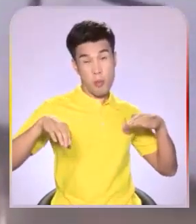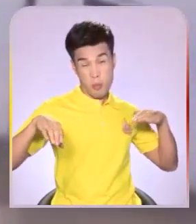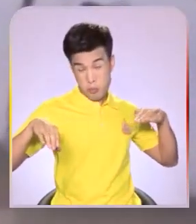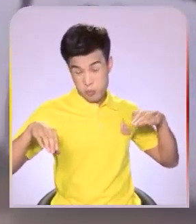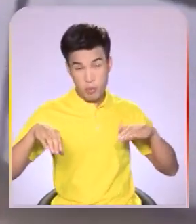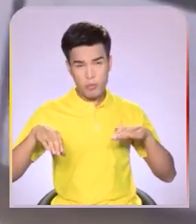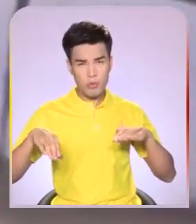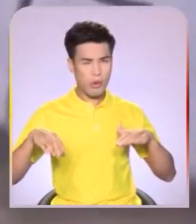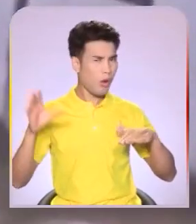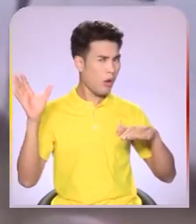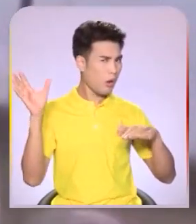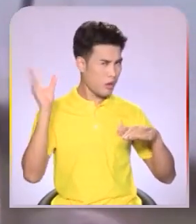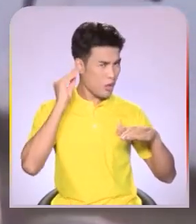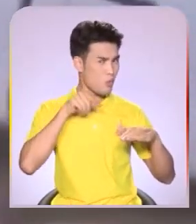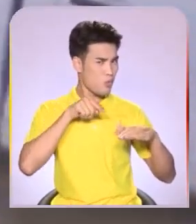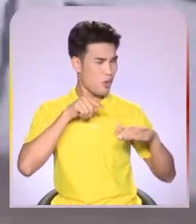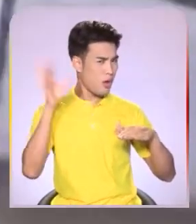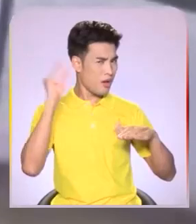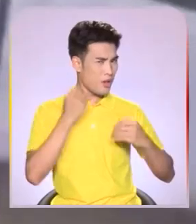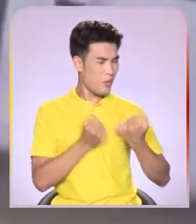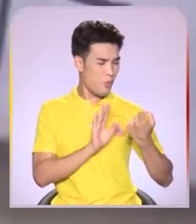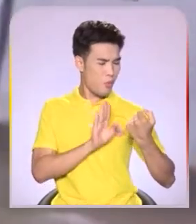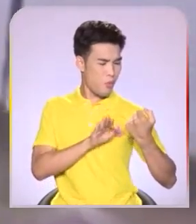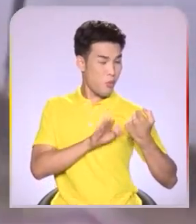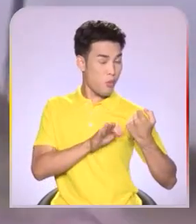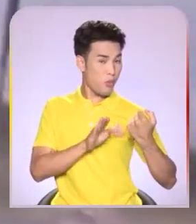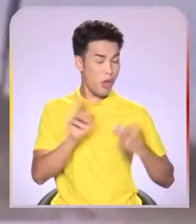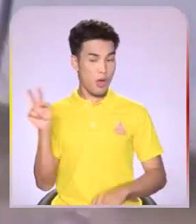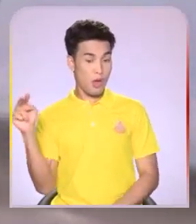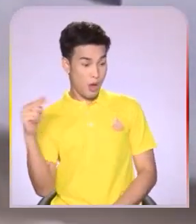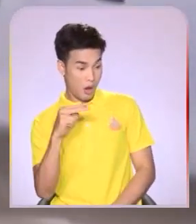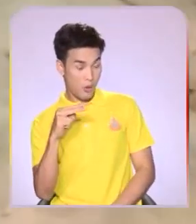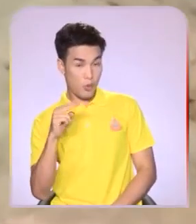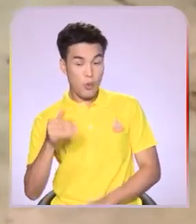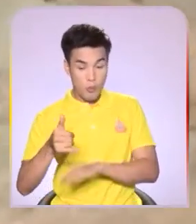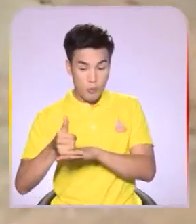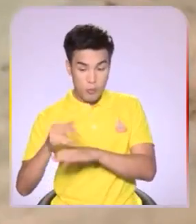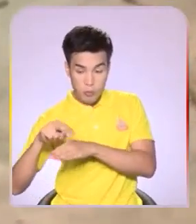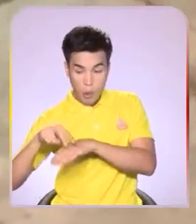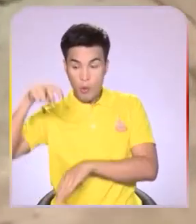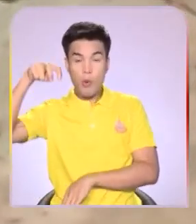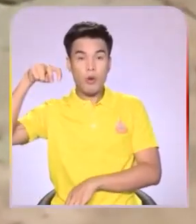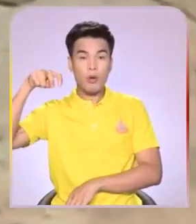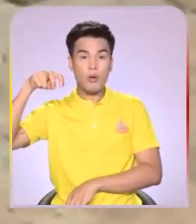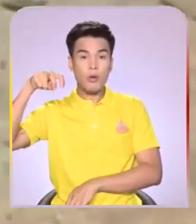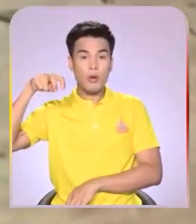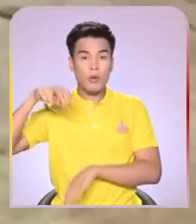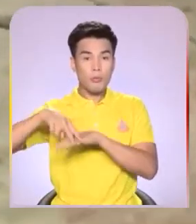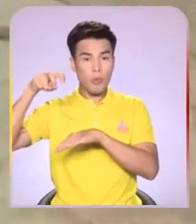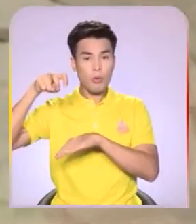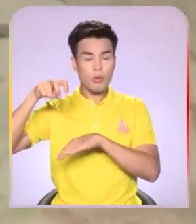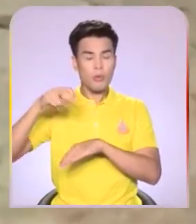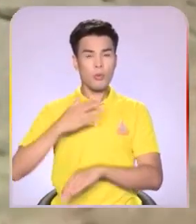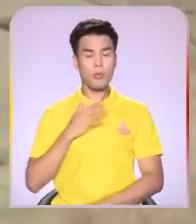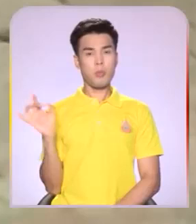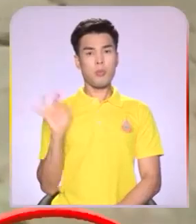เนี้ยได้ยินเสียงเบรกเอีดมาแล้วนะเอี๊ยดมาแต่ไกลหันขวาไปดูแล้วก็รีบลุกขึ้นค่ะเลยเกือบไปงานนี้